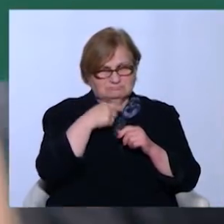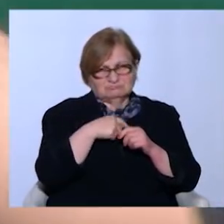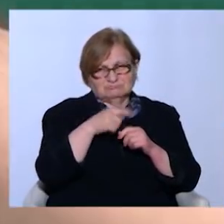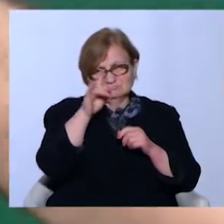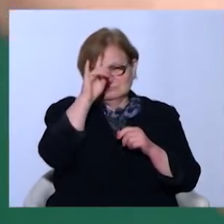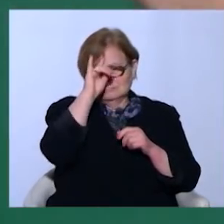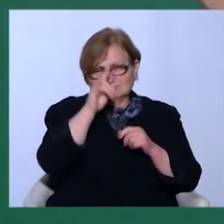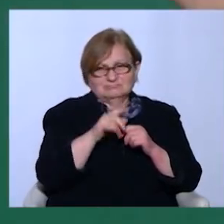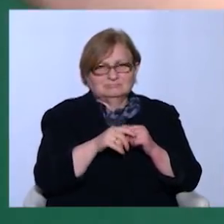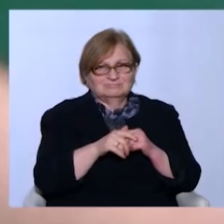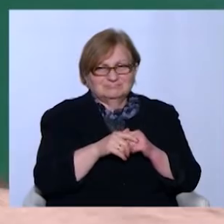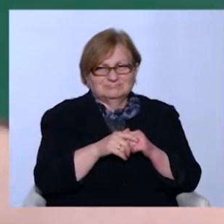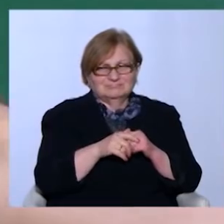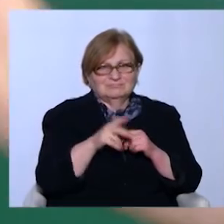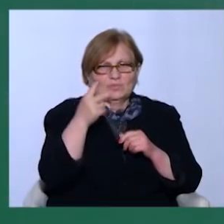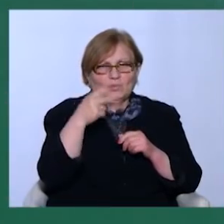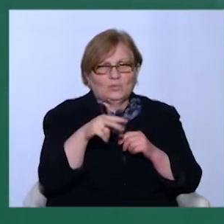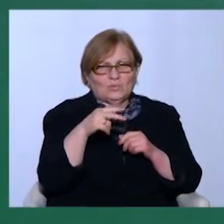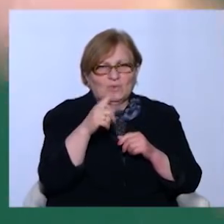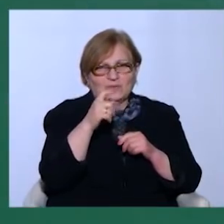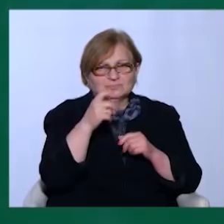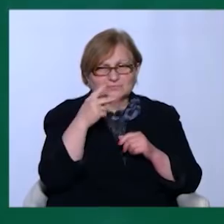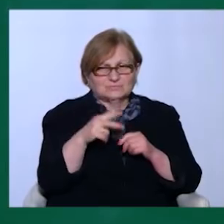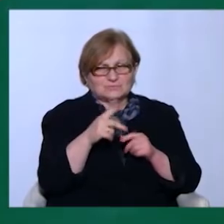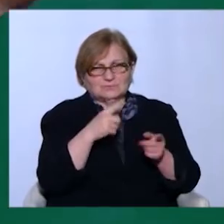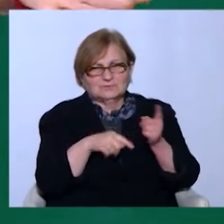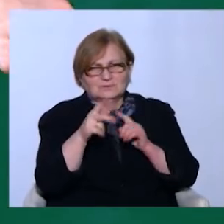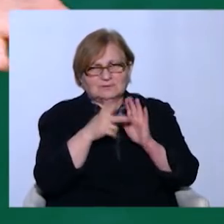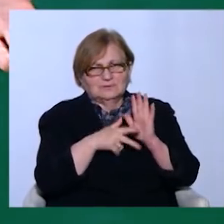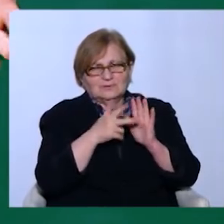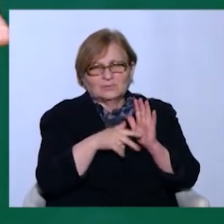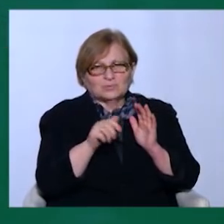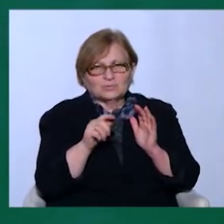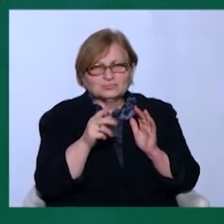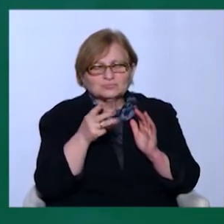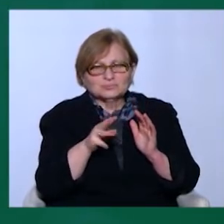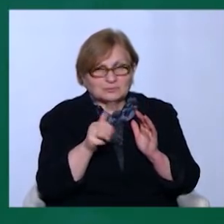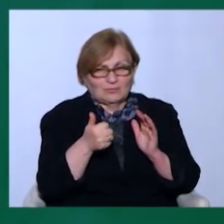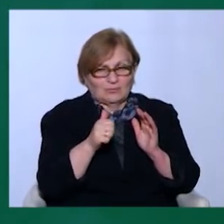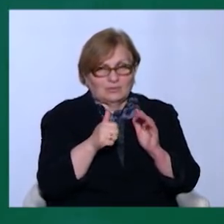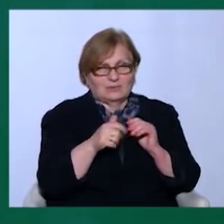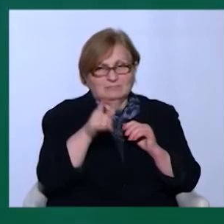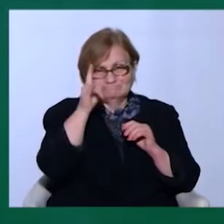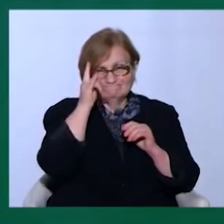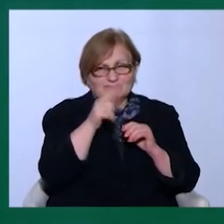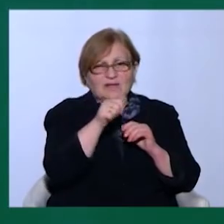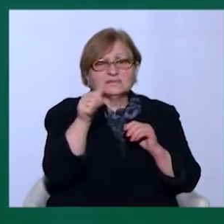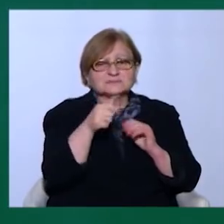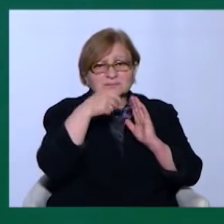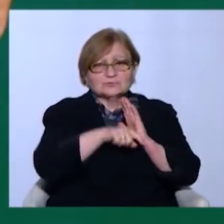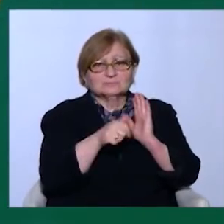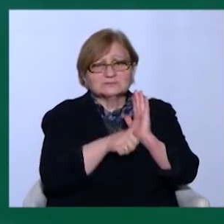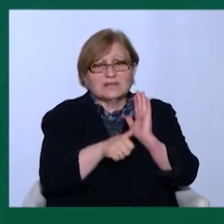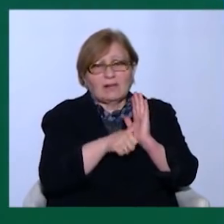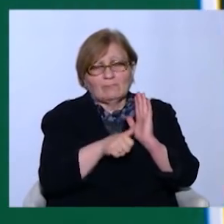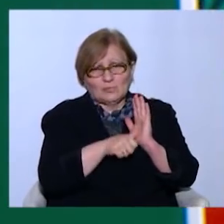რომ 120 წუთი თუ ჭირდება ერთ გზაზე, უკან 80 წუთი რატომ დასჭირდა თქო? და სინამდვილეში 1 საათში